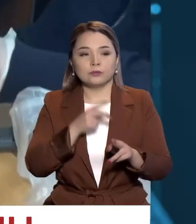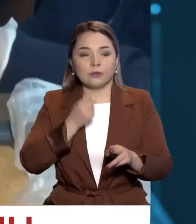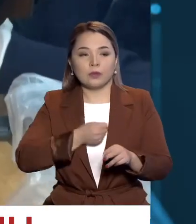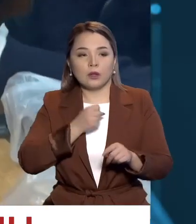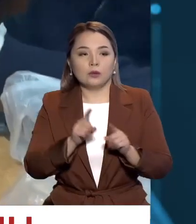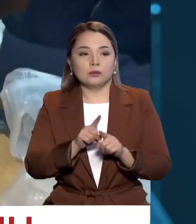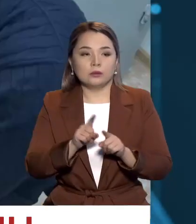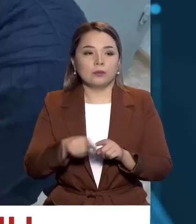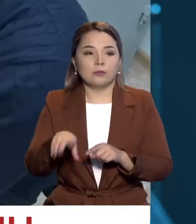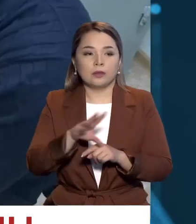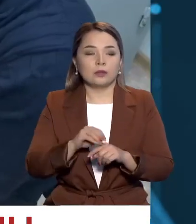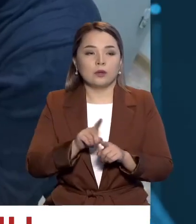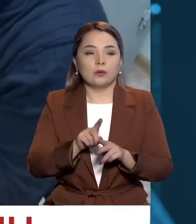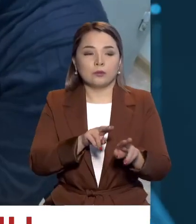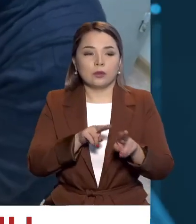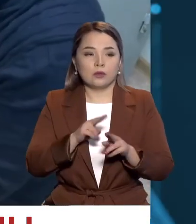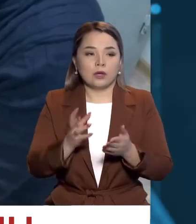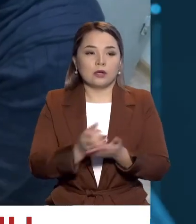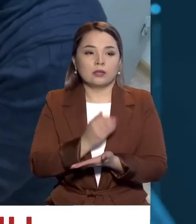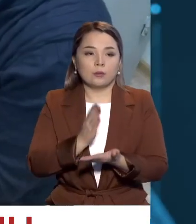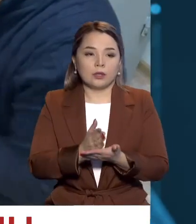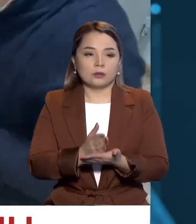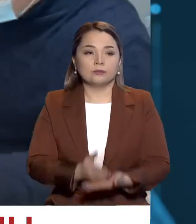1400-ден аса оқ дәрі тәркіленді.